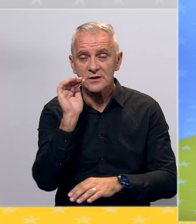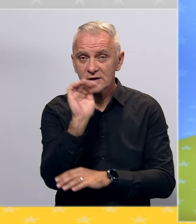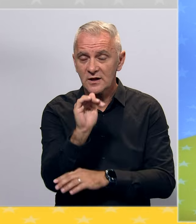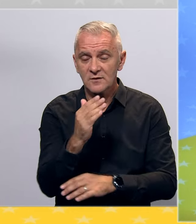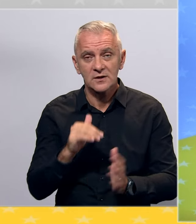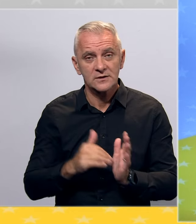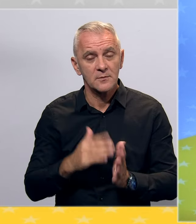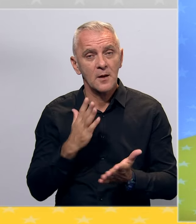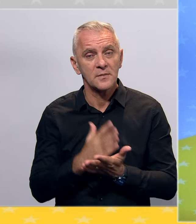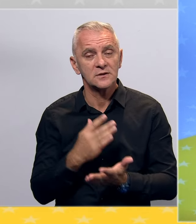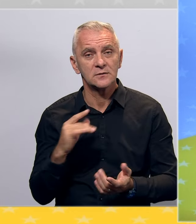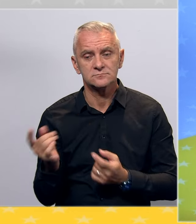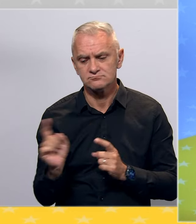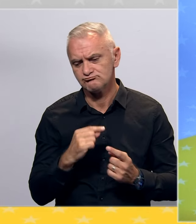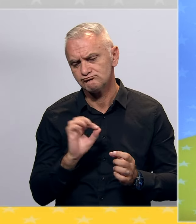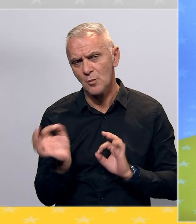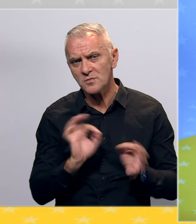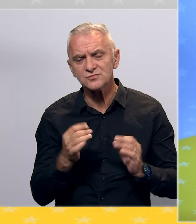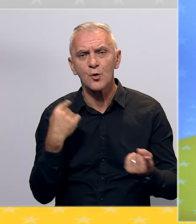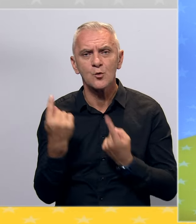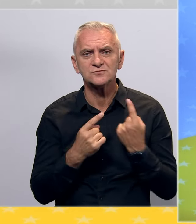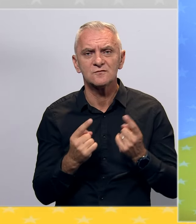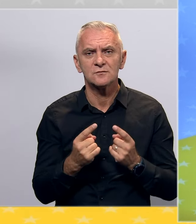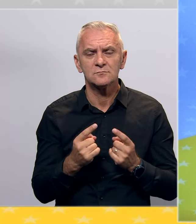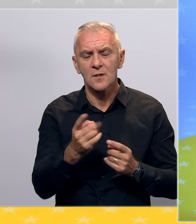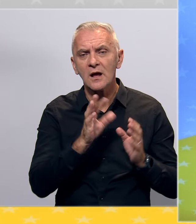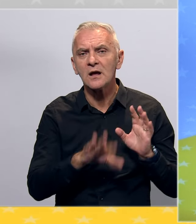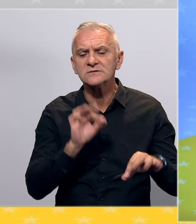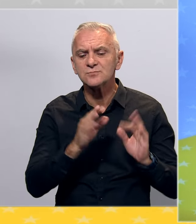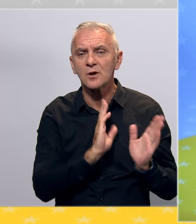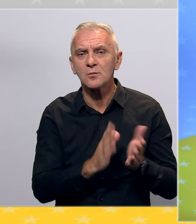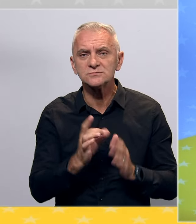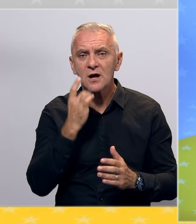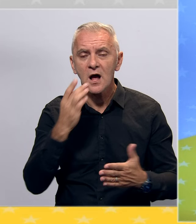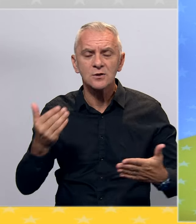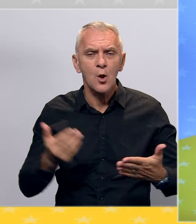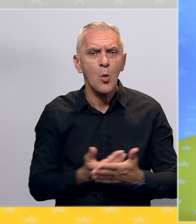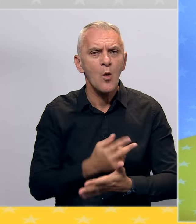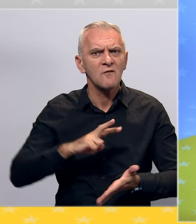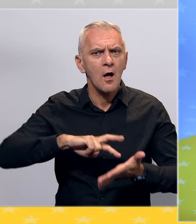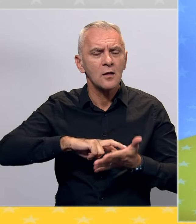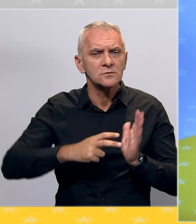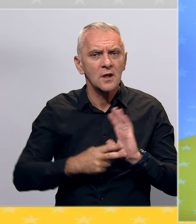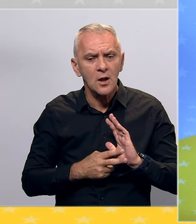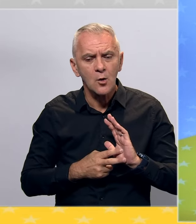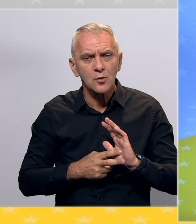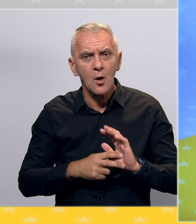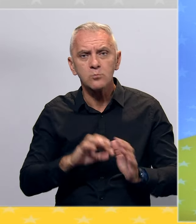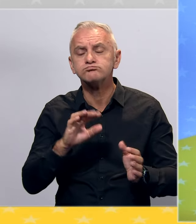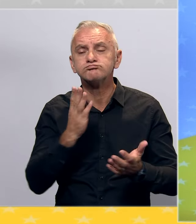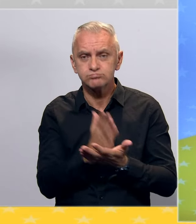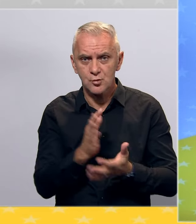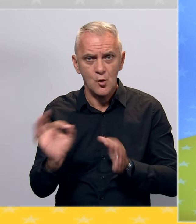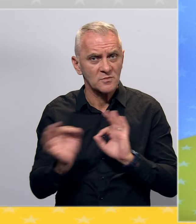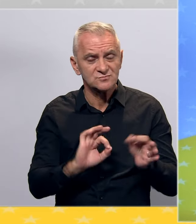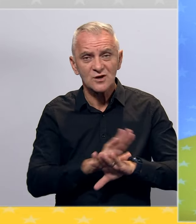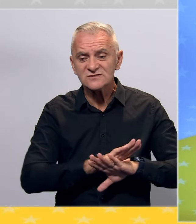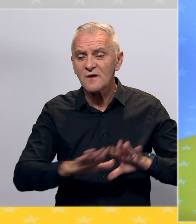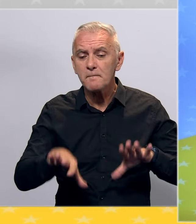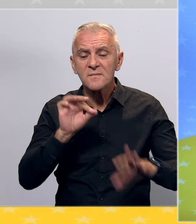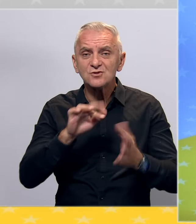biti osigurani uslovi za reguliran izborni proces, što znači kada nove tehnologije i skeneri budu obezbedjene svim biračkim